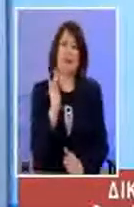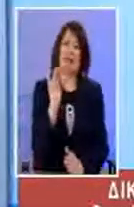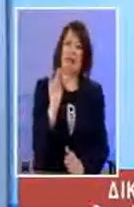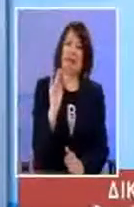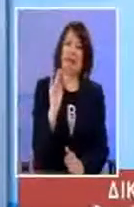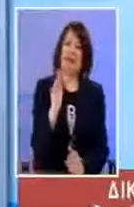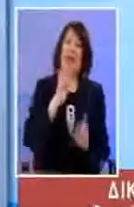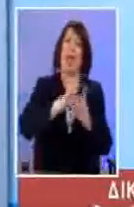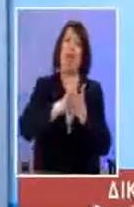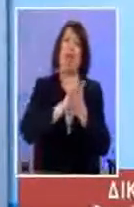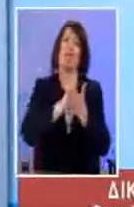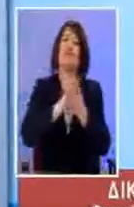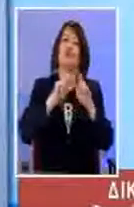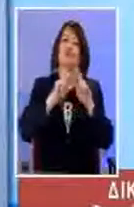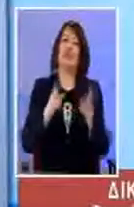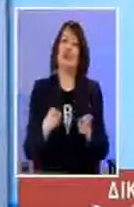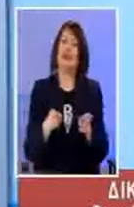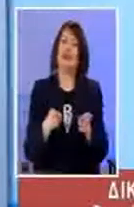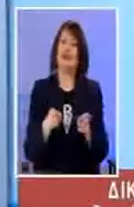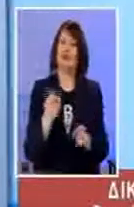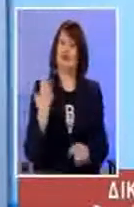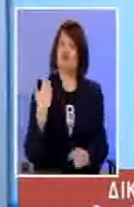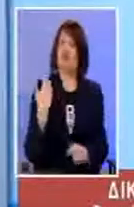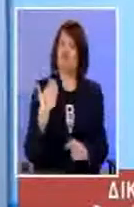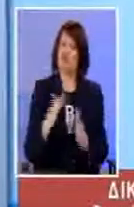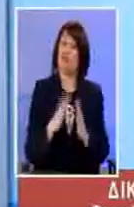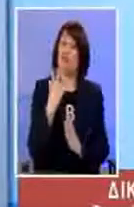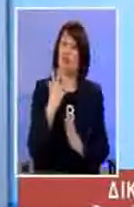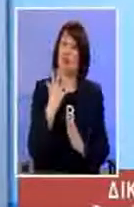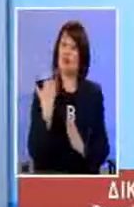τους εκδοτικούς οίκους. Είναι μια πρόοδος που έγινε τα τελευταία χρόνια.